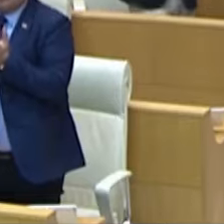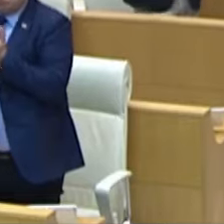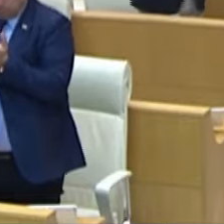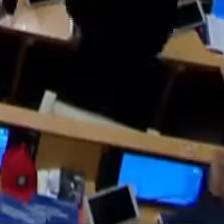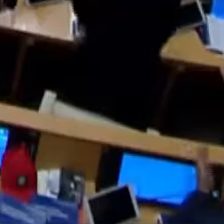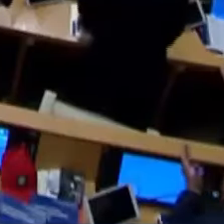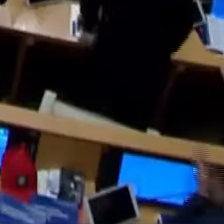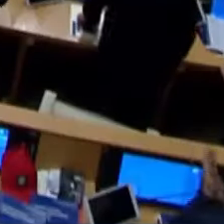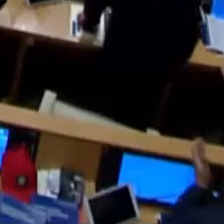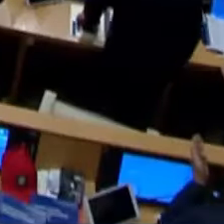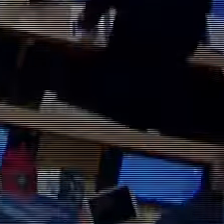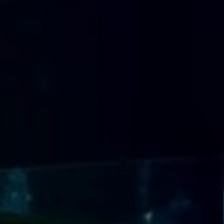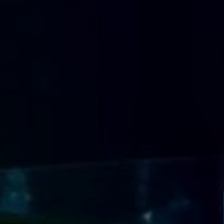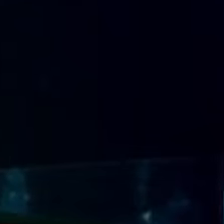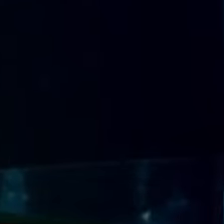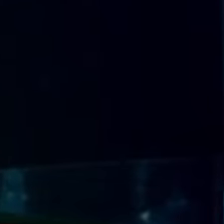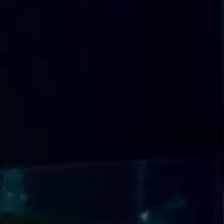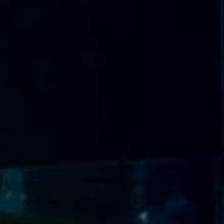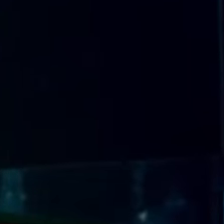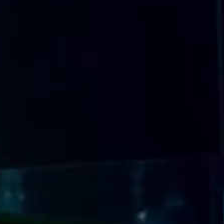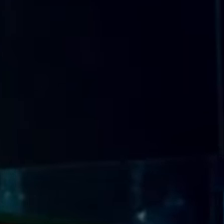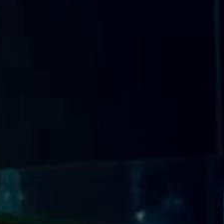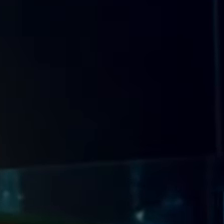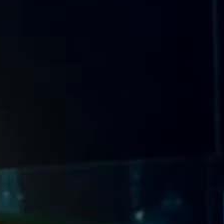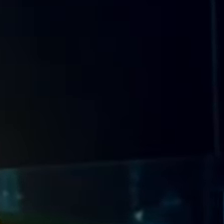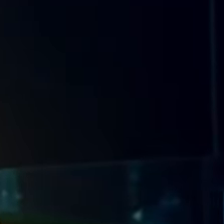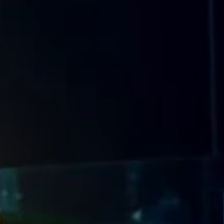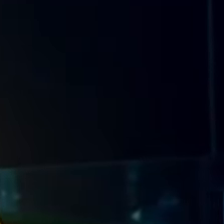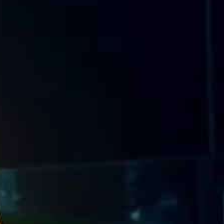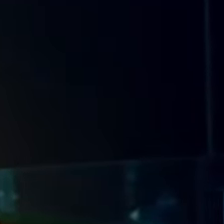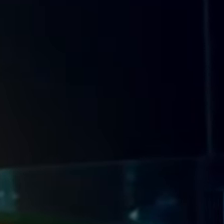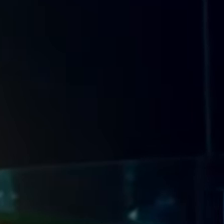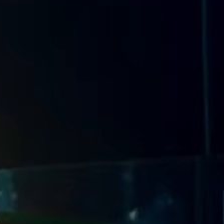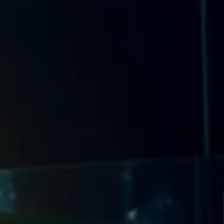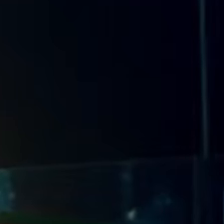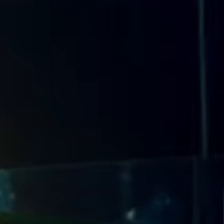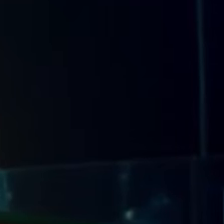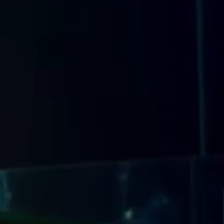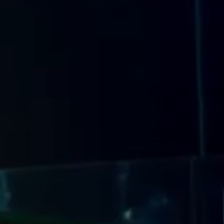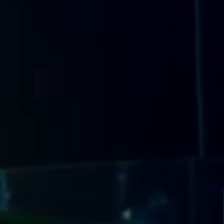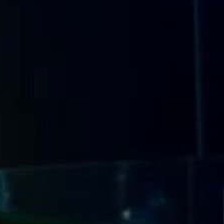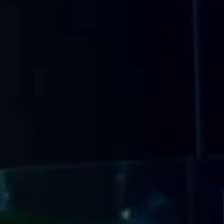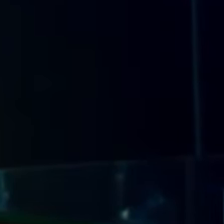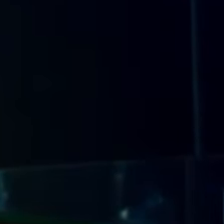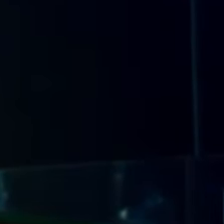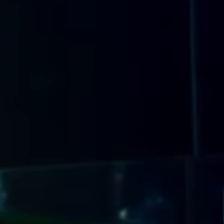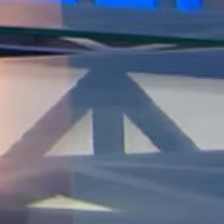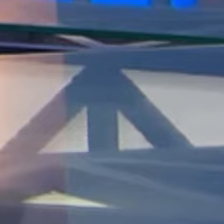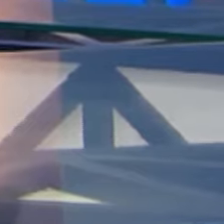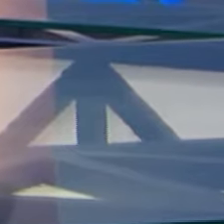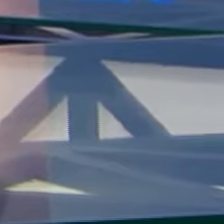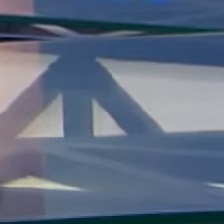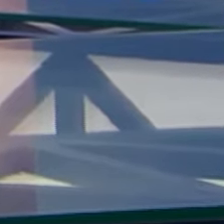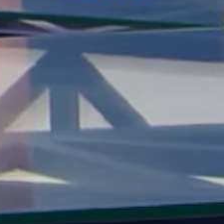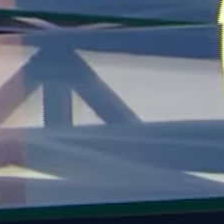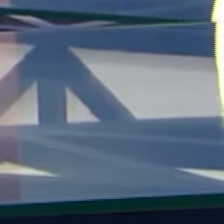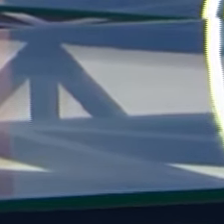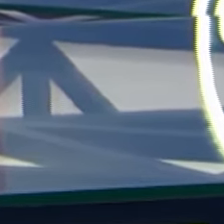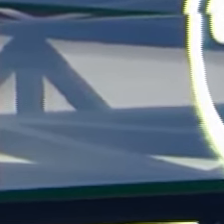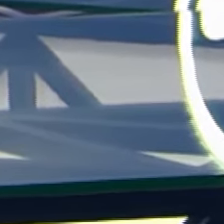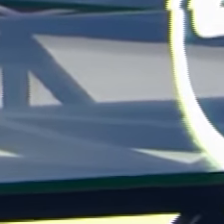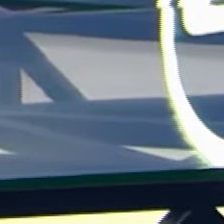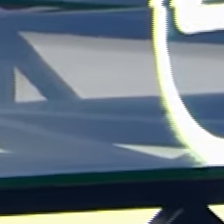Ეს იყო ჩართვა პარლამენტიდან, სადაც პრემიერ-მინისტრმა წლიური ანგარიში წარადგინა, შემდეგ კი დეპუტატების შეკითხვებს უპასუხა. ახლა რეკლამის დროა,